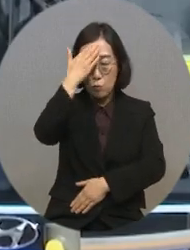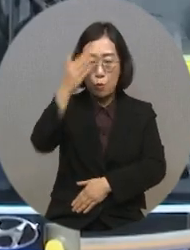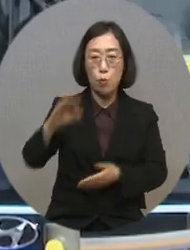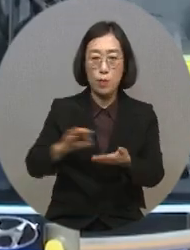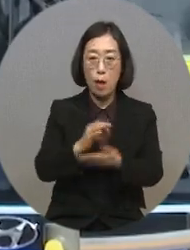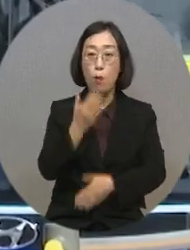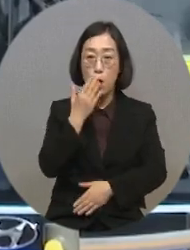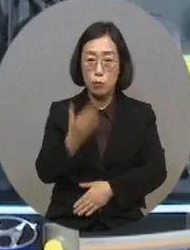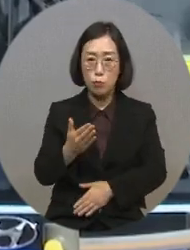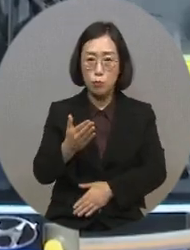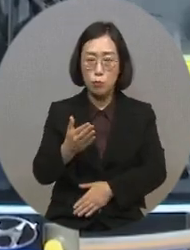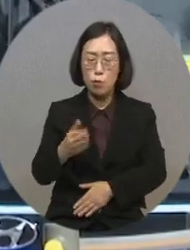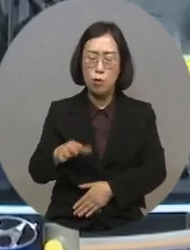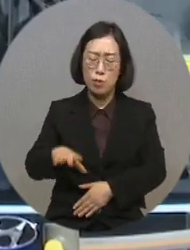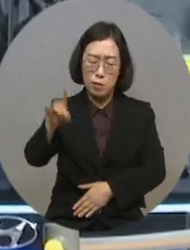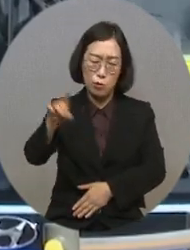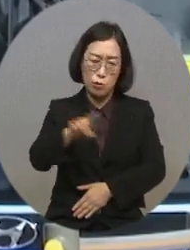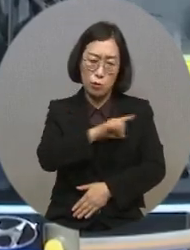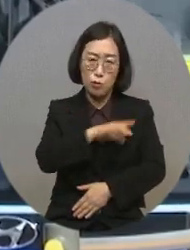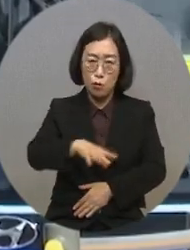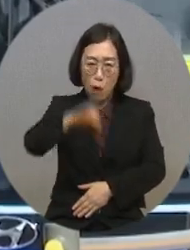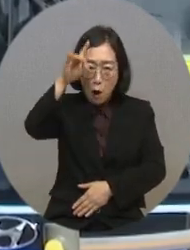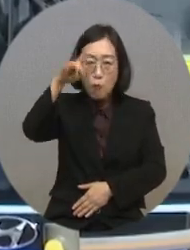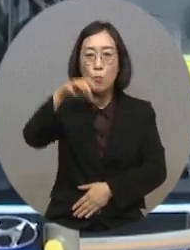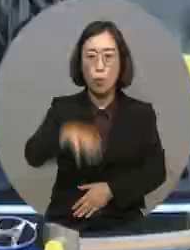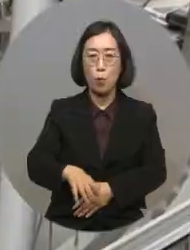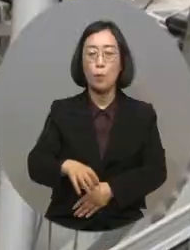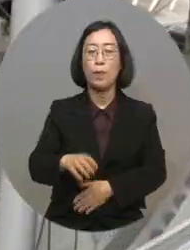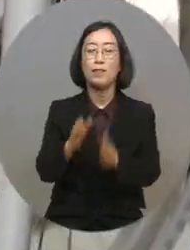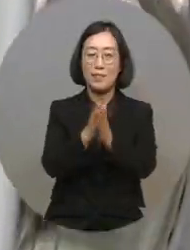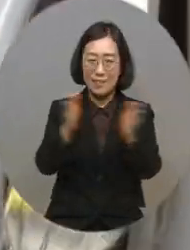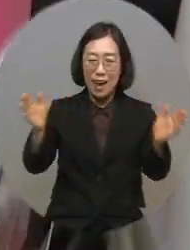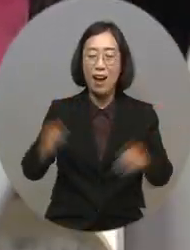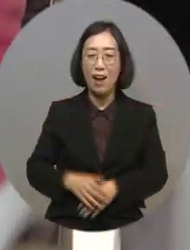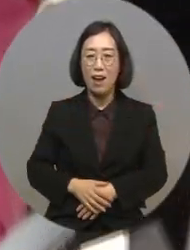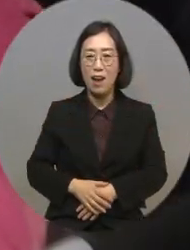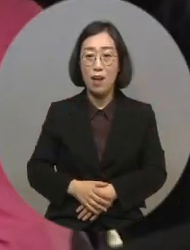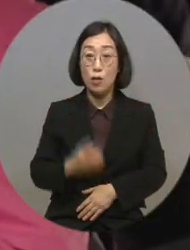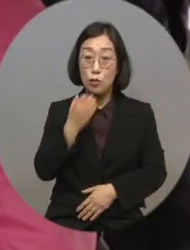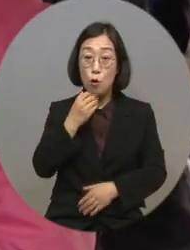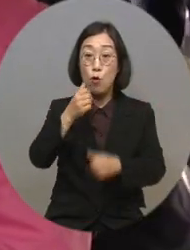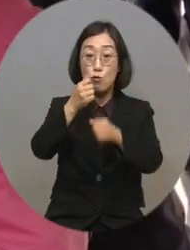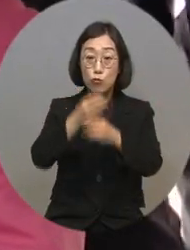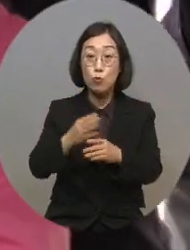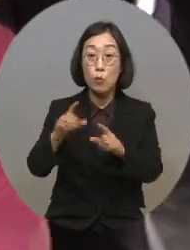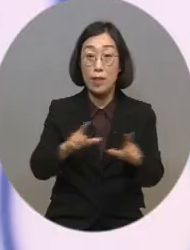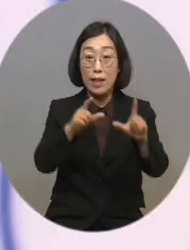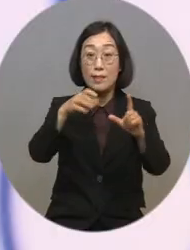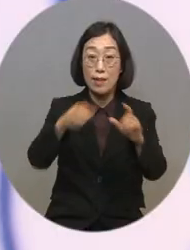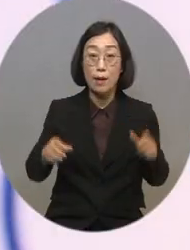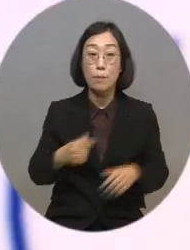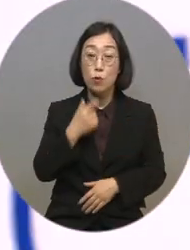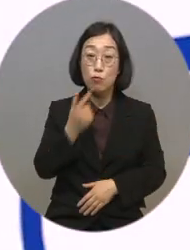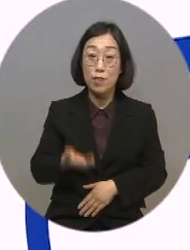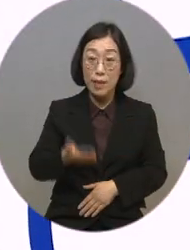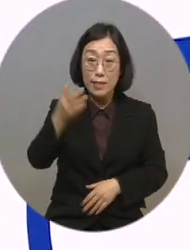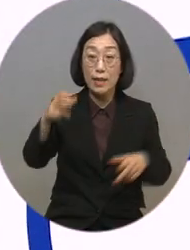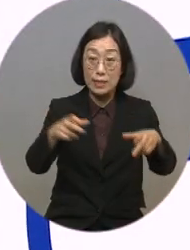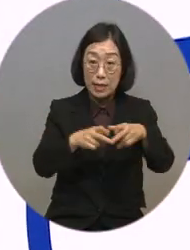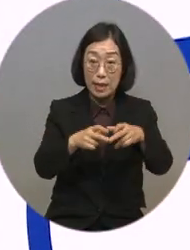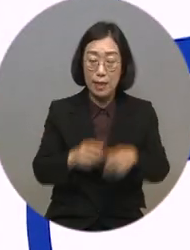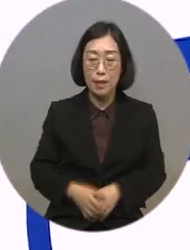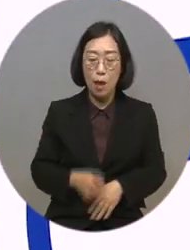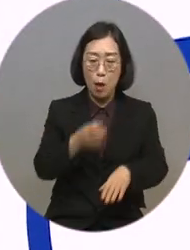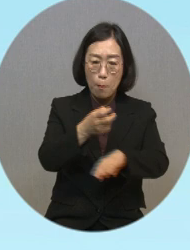전국 최초의 지자체가 됐습니다 서울시는 서울의 주민 등록을 두고 있는 6세 이상 장애인에게 환승할 때